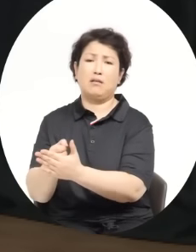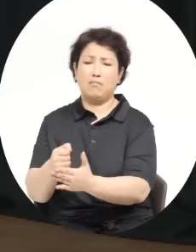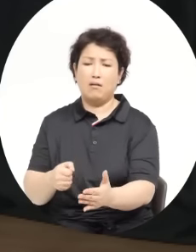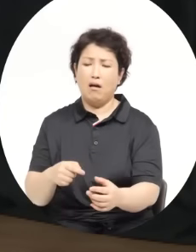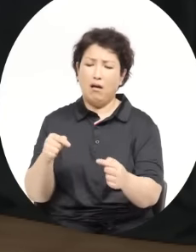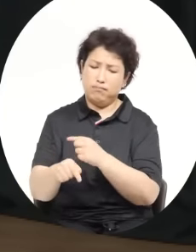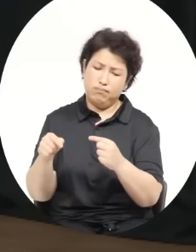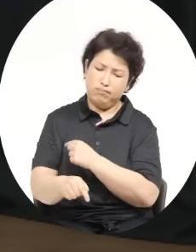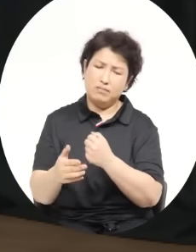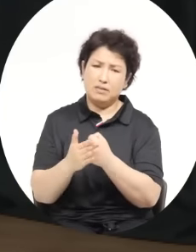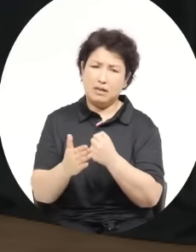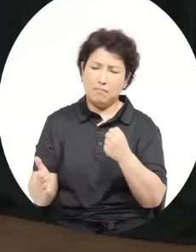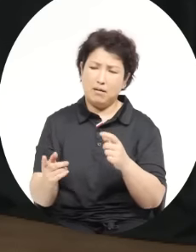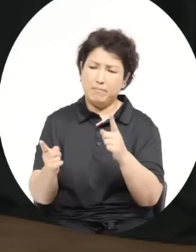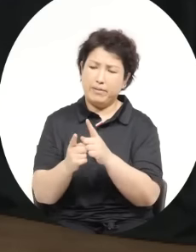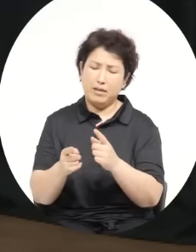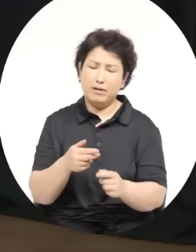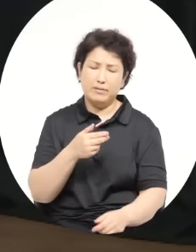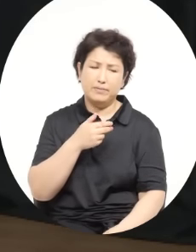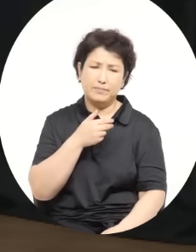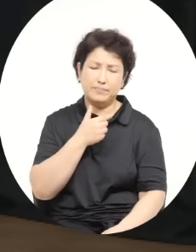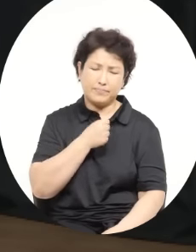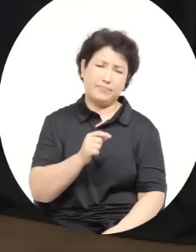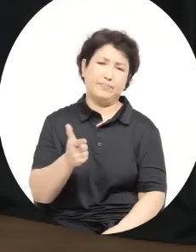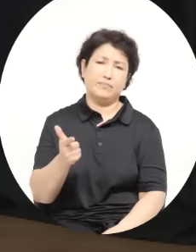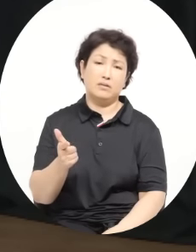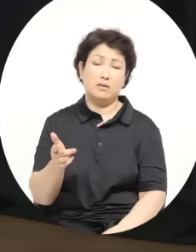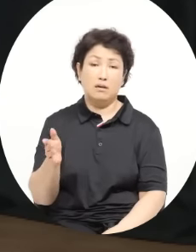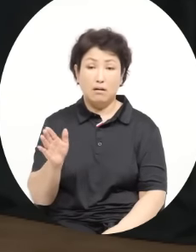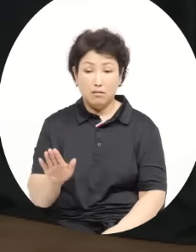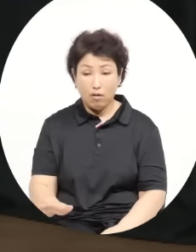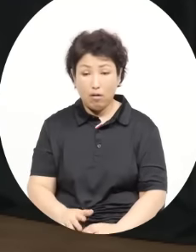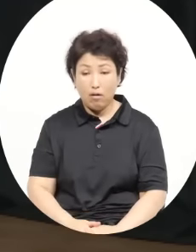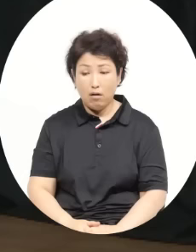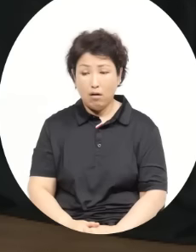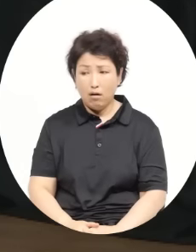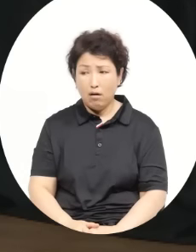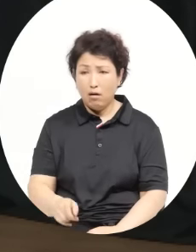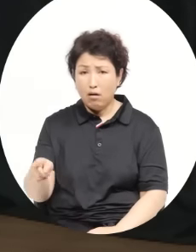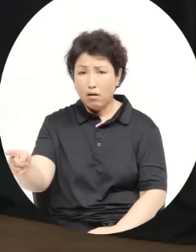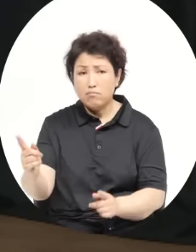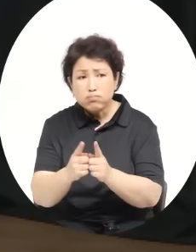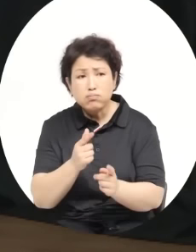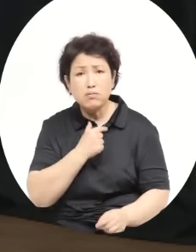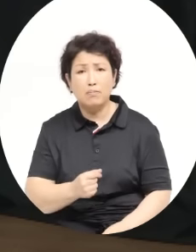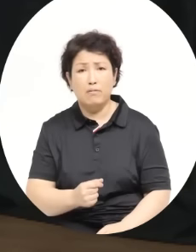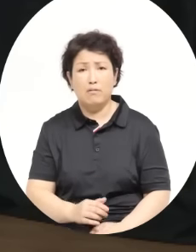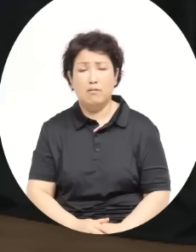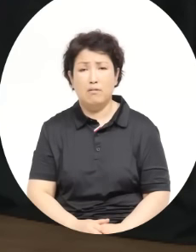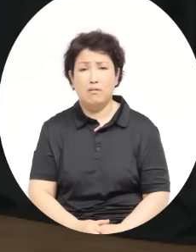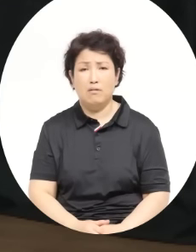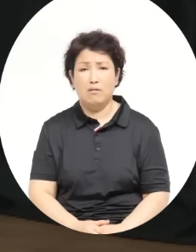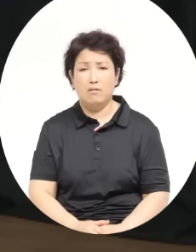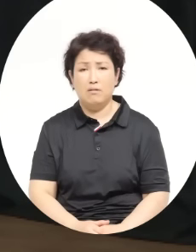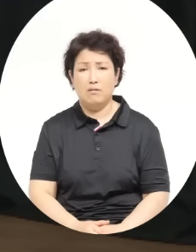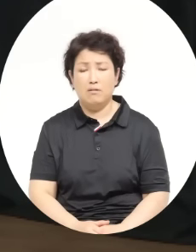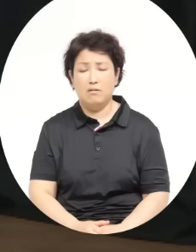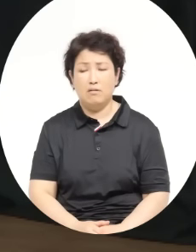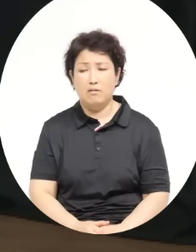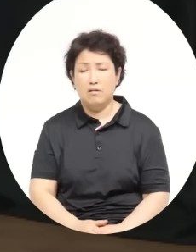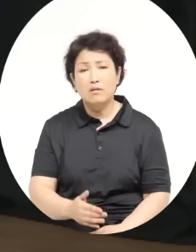말이 통하지 않고 만나고 싶지 않은 건데 또 막상 그런 거는 또 원하시니까 왜